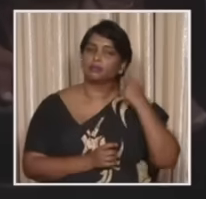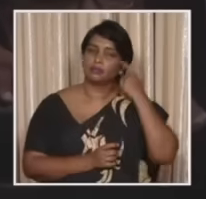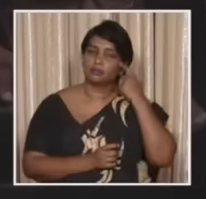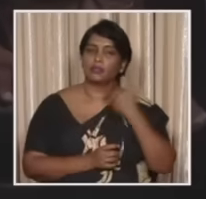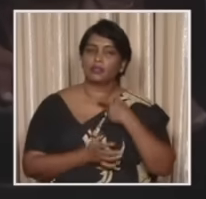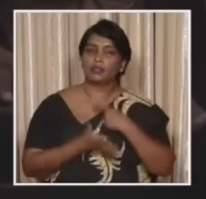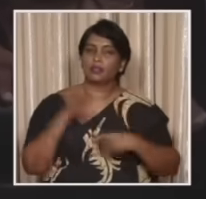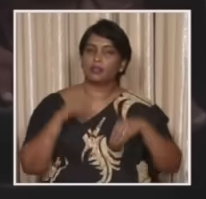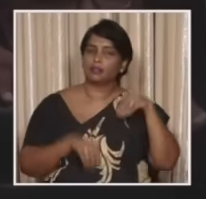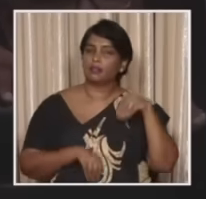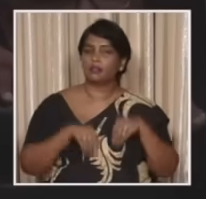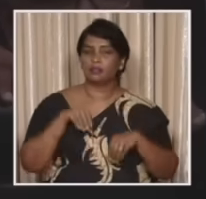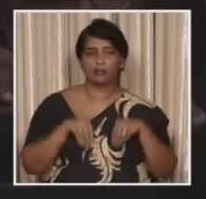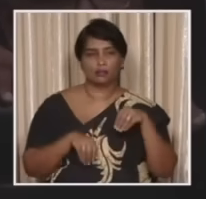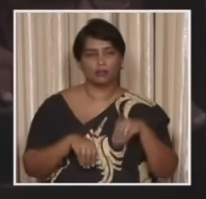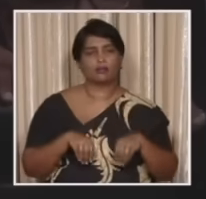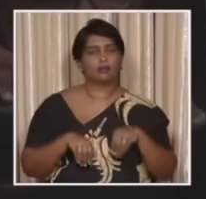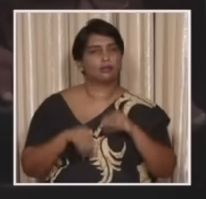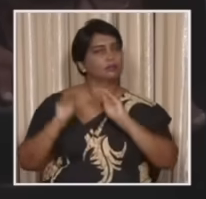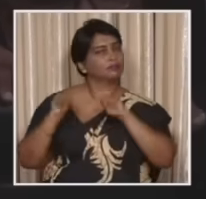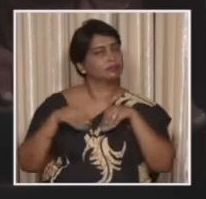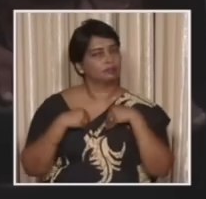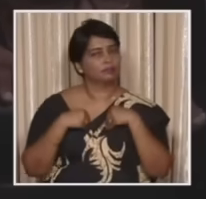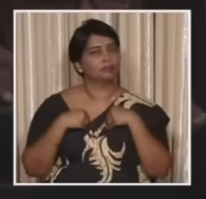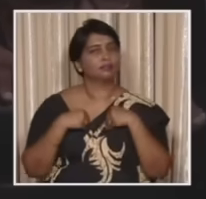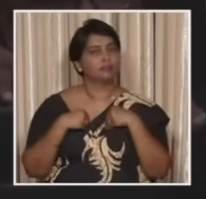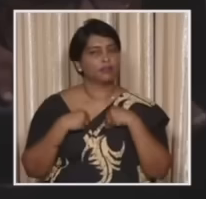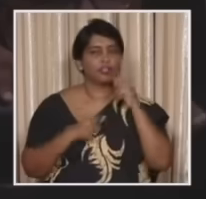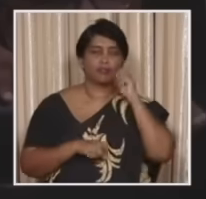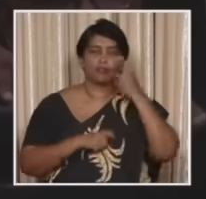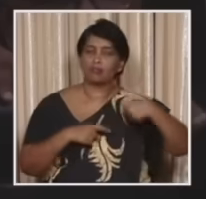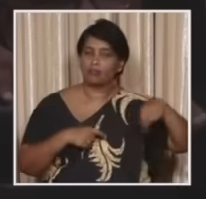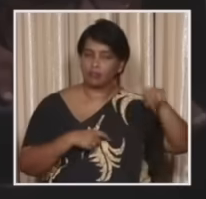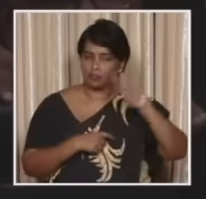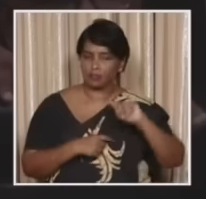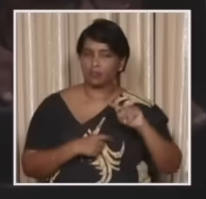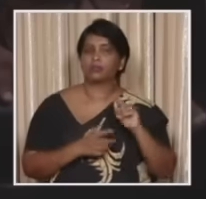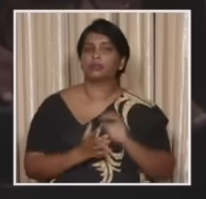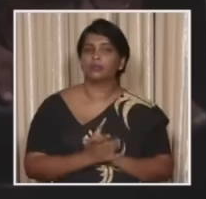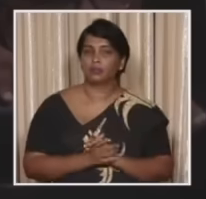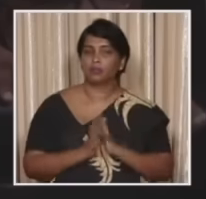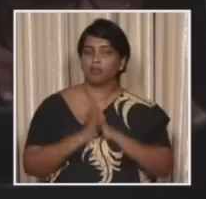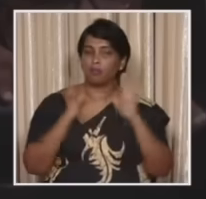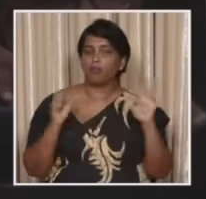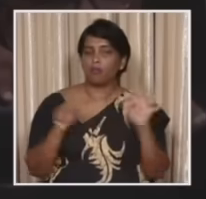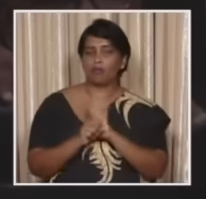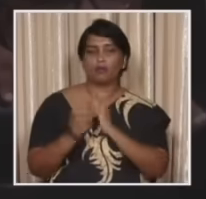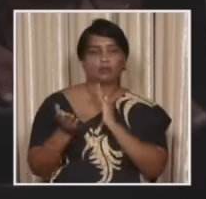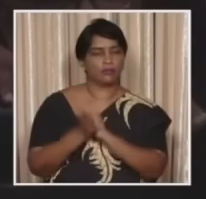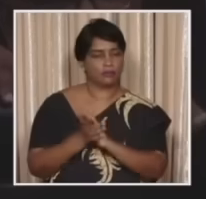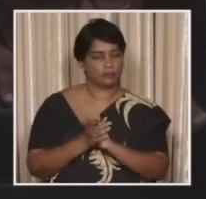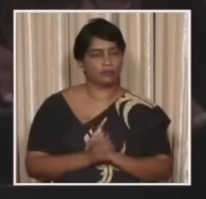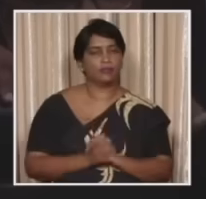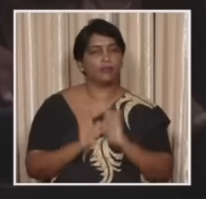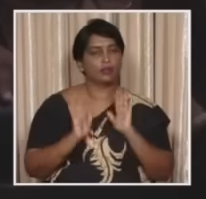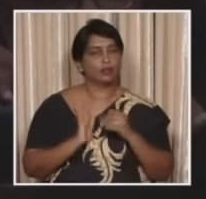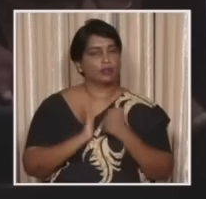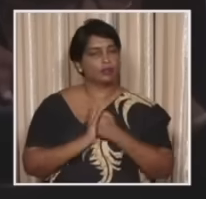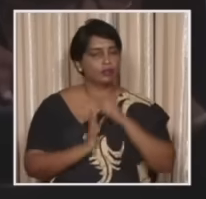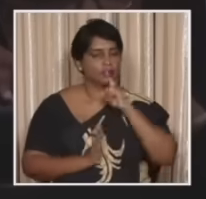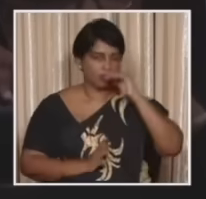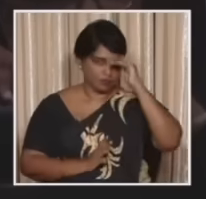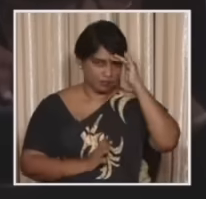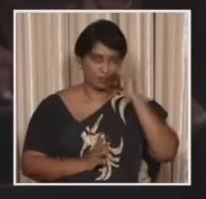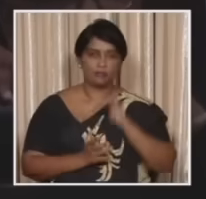මගේ දේශපාලනය මට තන්ද ලබා දුන්න ජනතාව වෙනුවෙන් උපරිමයෙන් සිද්ධ කරයි කියන කාරණය. නමුත් ගරු